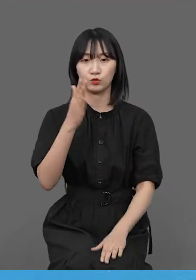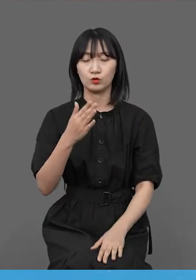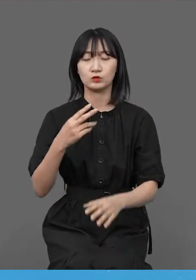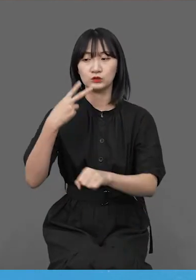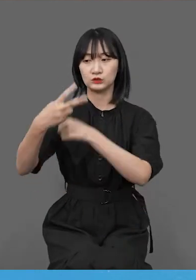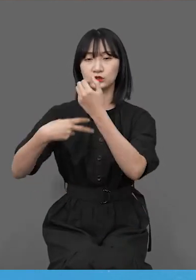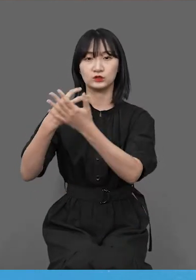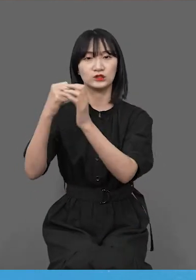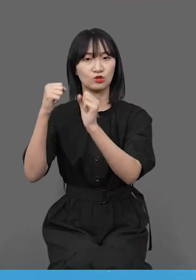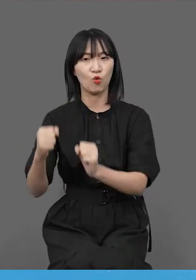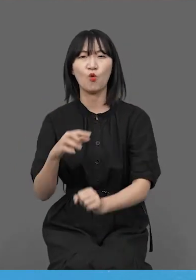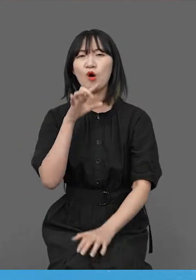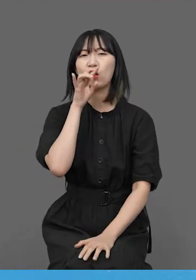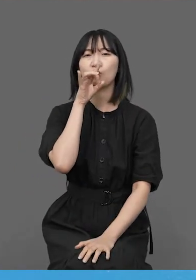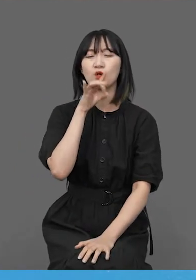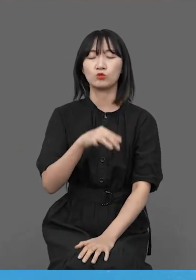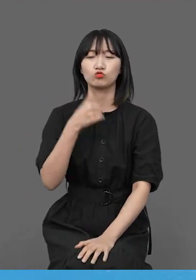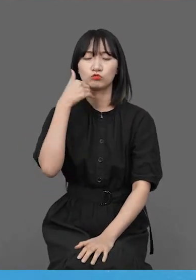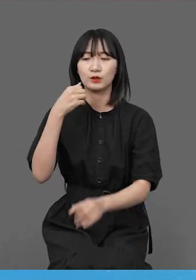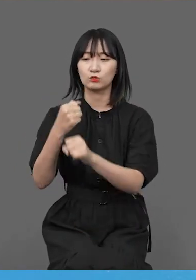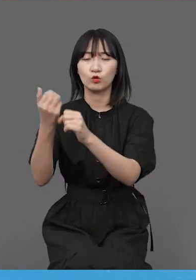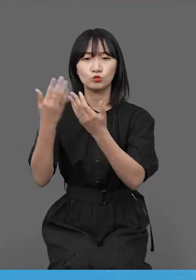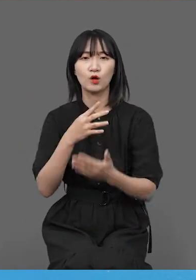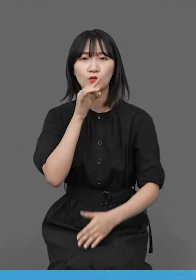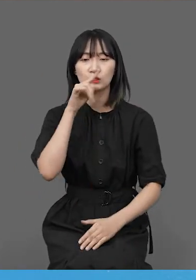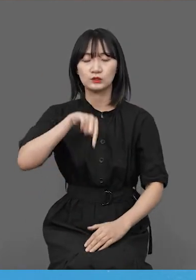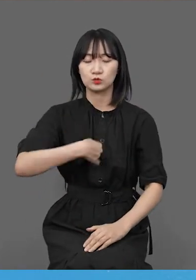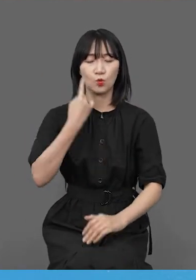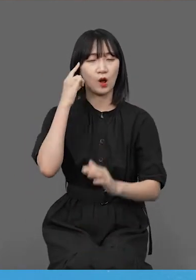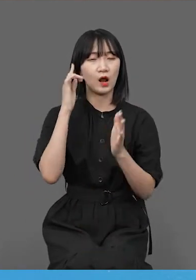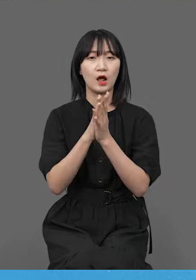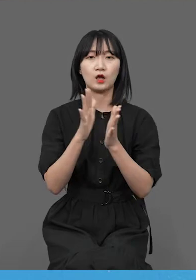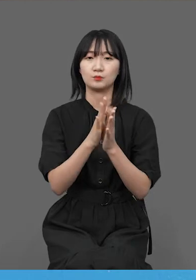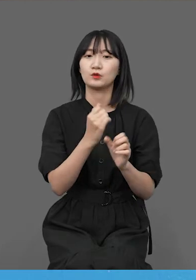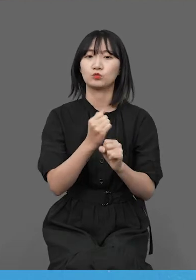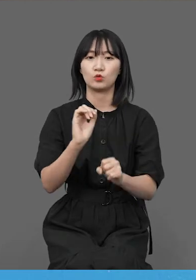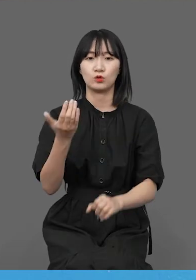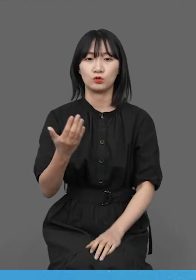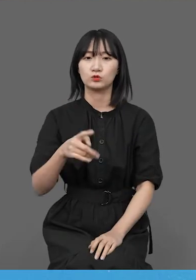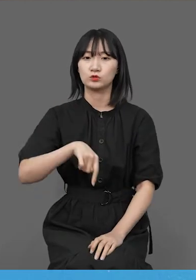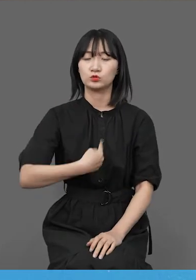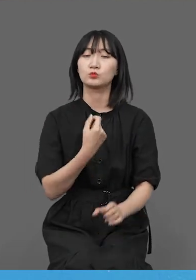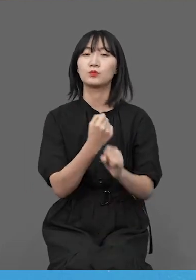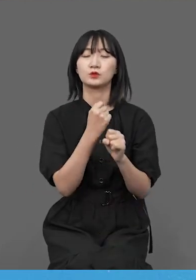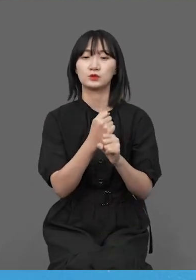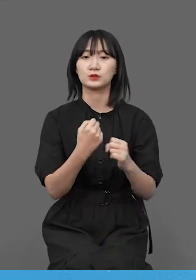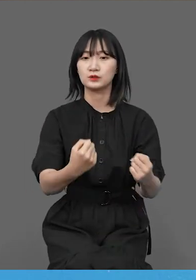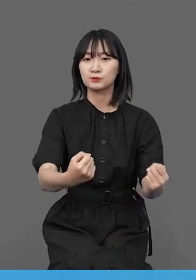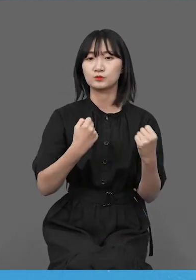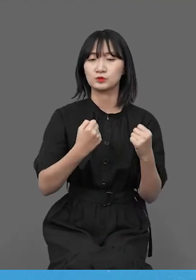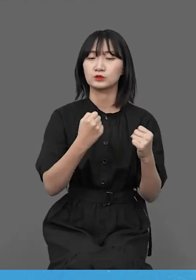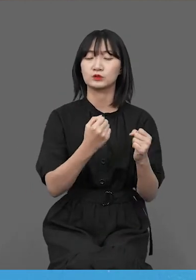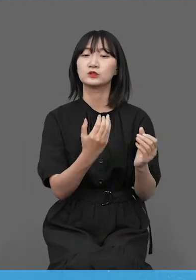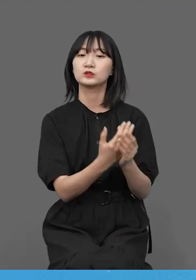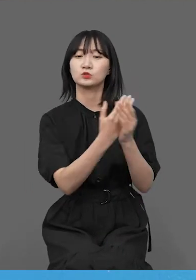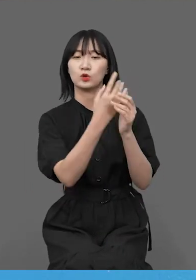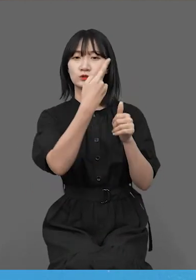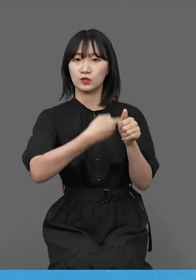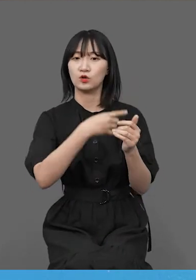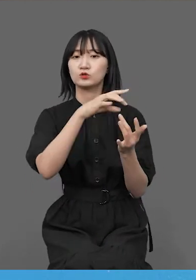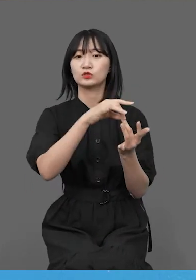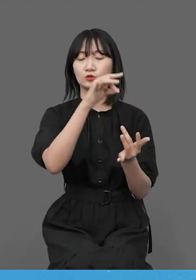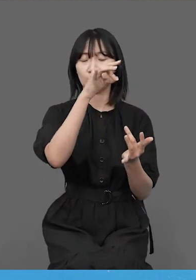되죠. 누군가 만들어주면 안 돼요. 스스로 만들어져야 됩니다. 그래서 스스로 만들어지는 원동력이 진화고 자연